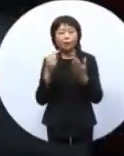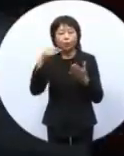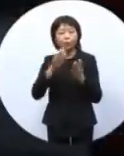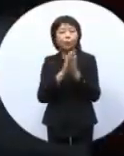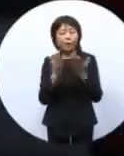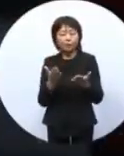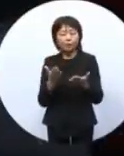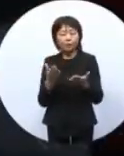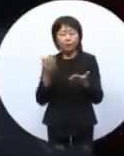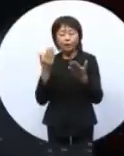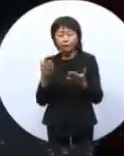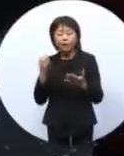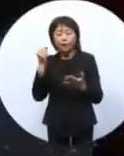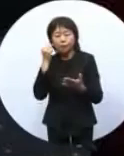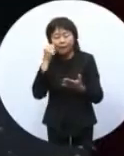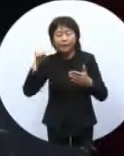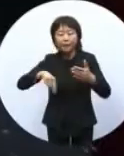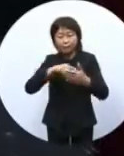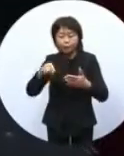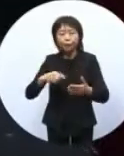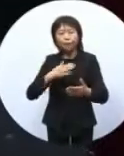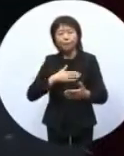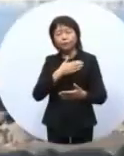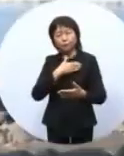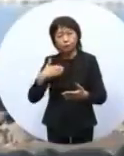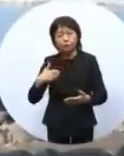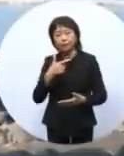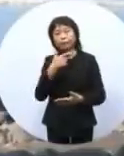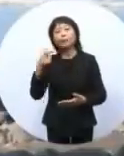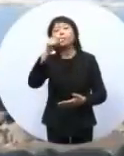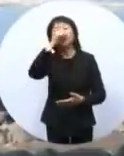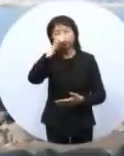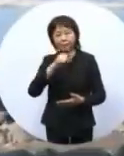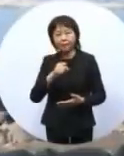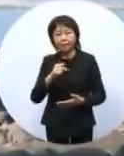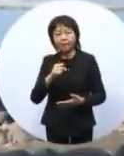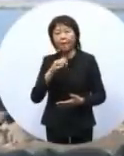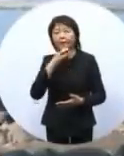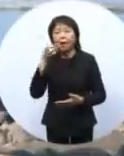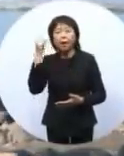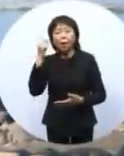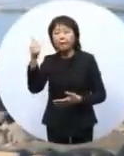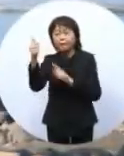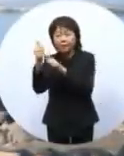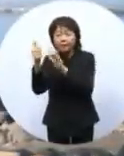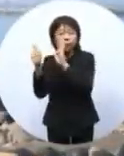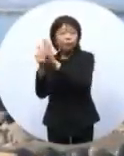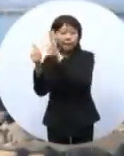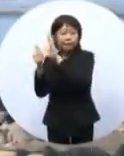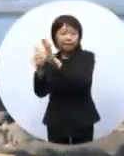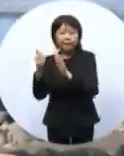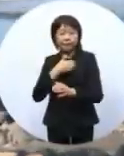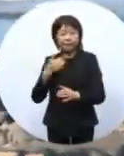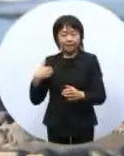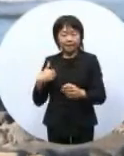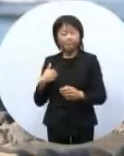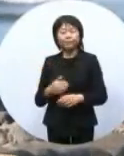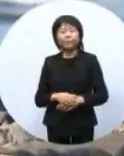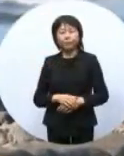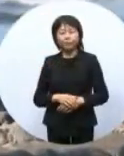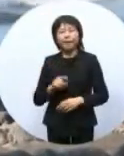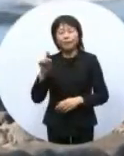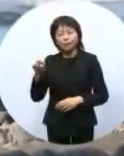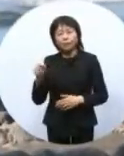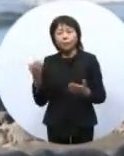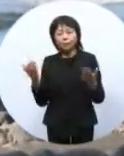できないようなことも知れたのはとても良かったと思っています。音声さんのお手伝いもさせていただいたりしたので、そういうなん